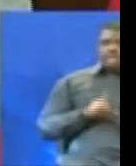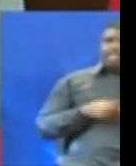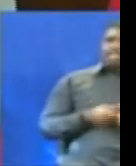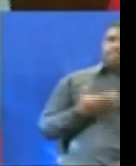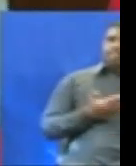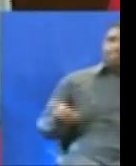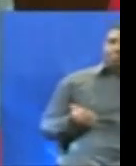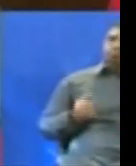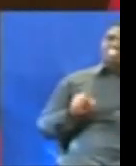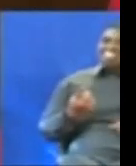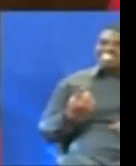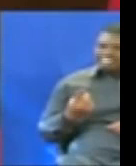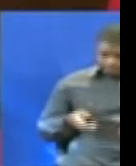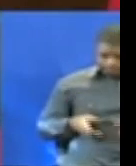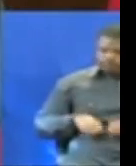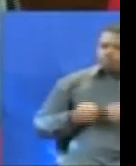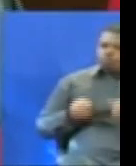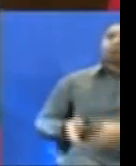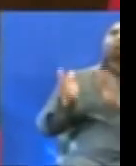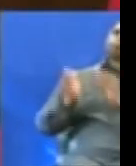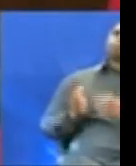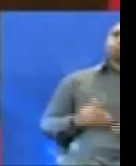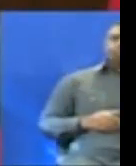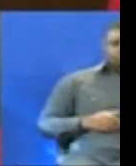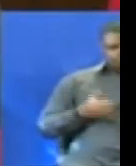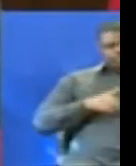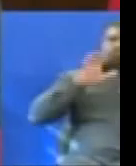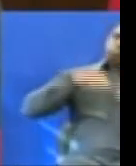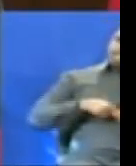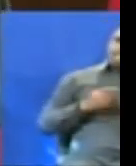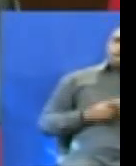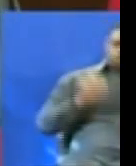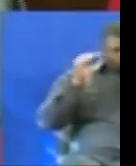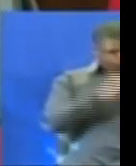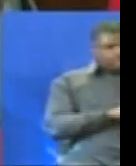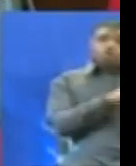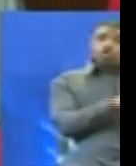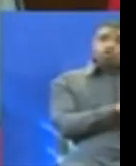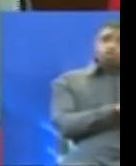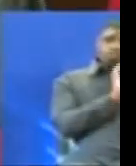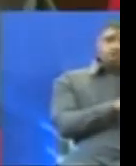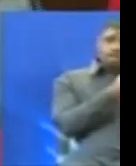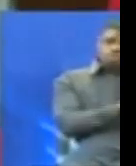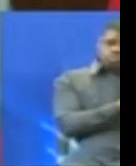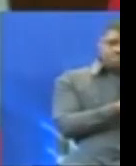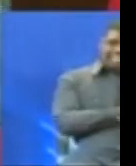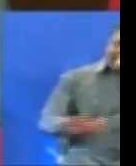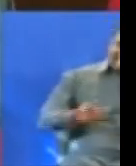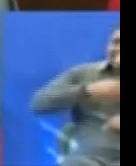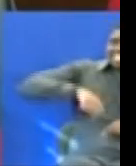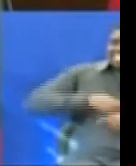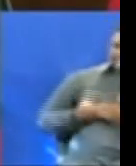barabara. Ni kweli kabisa, nakubali kwamba mwaka huu tumekumbwa na mafuriko, lakini haya mafuriko yamekuja wakati tayari sisi